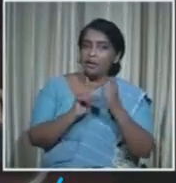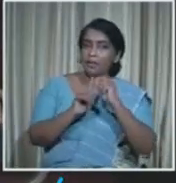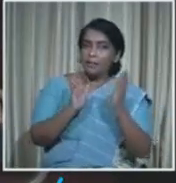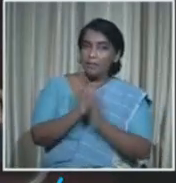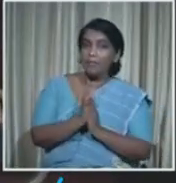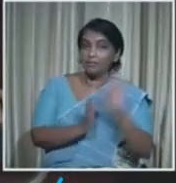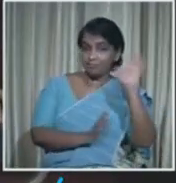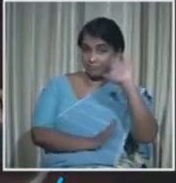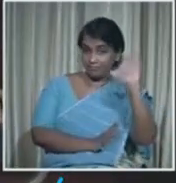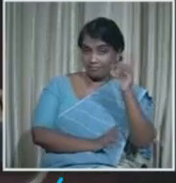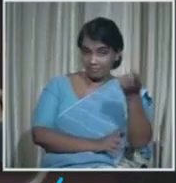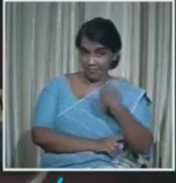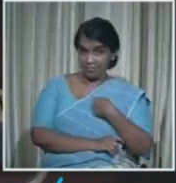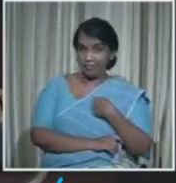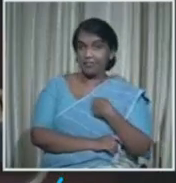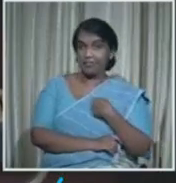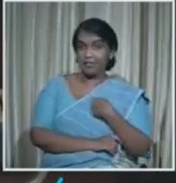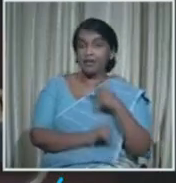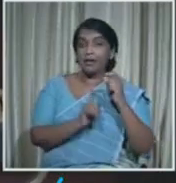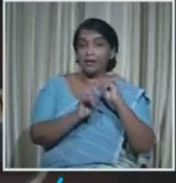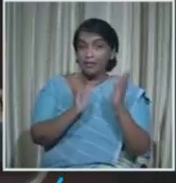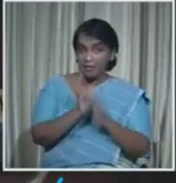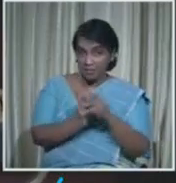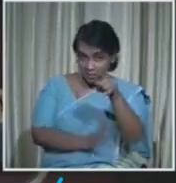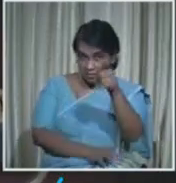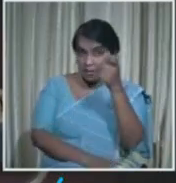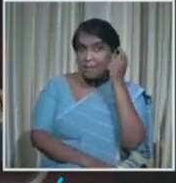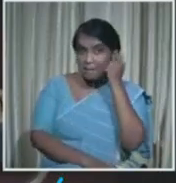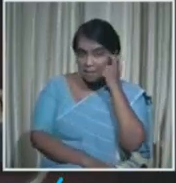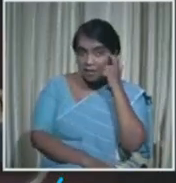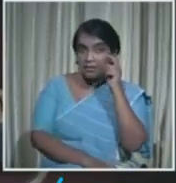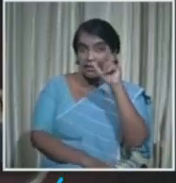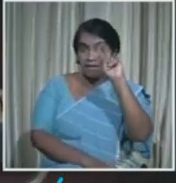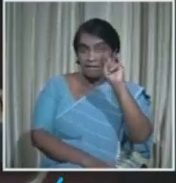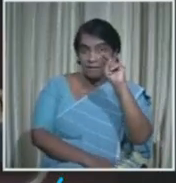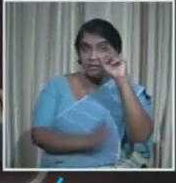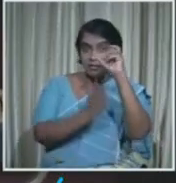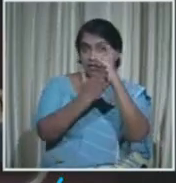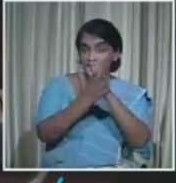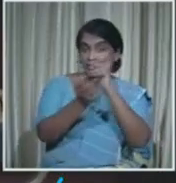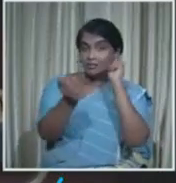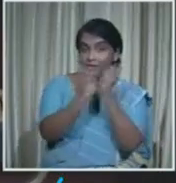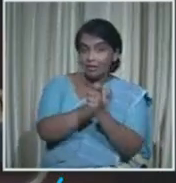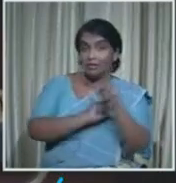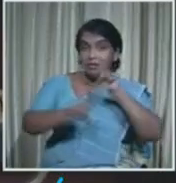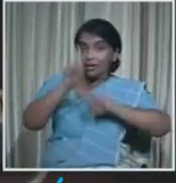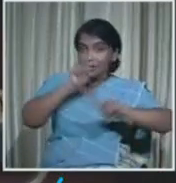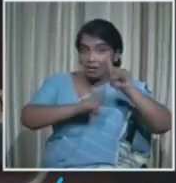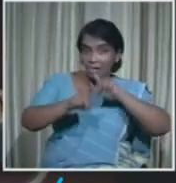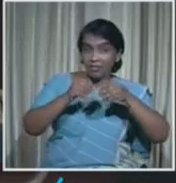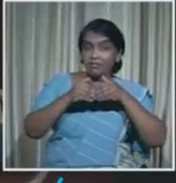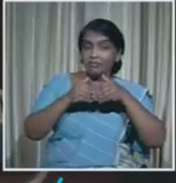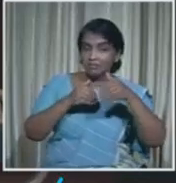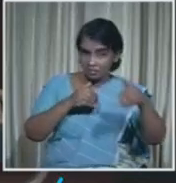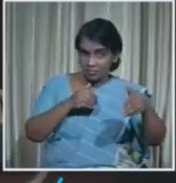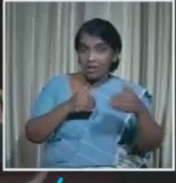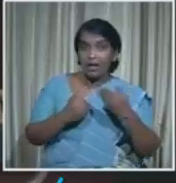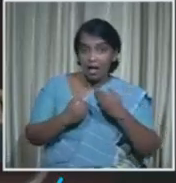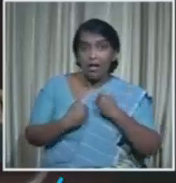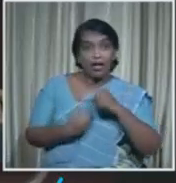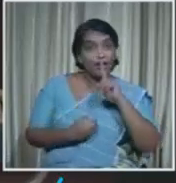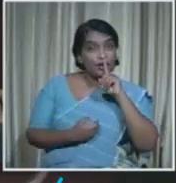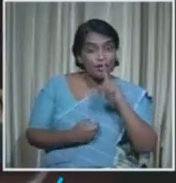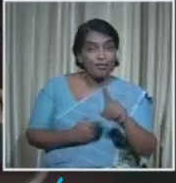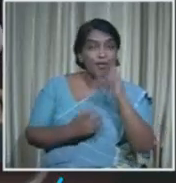අතවනනවා අගමැතිතුමා මතකද 20 වෙනි සංශෝධනය ගැන සාකච්ඡාව යනකොට අපි කිව්වා